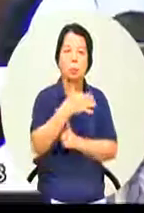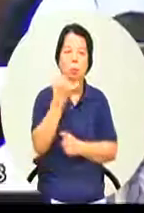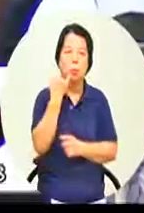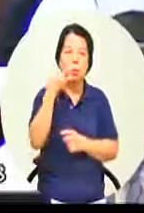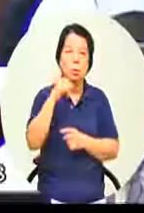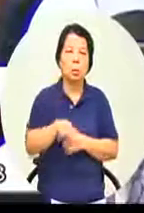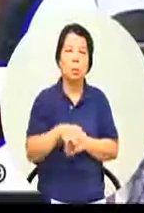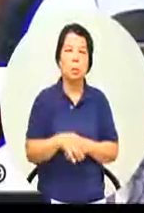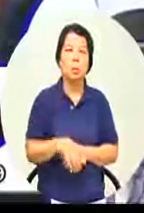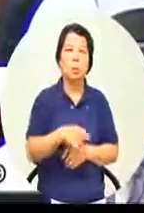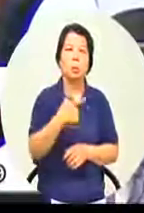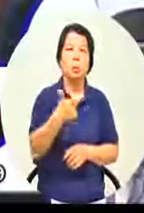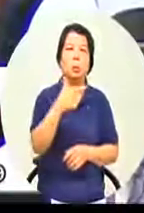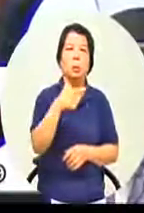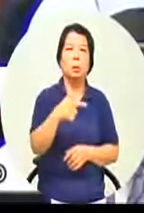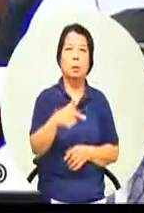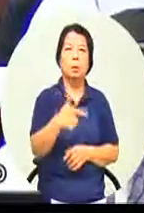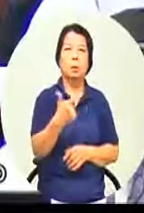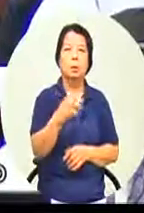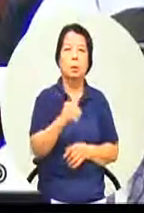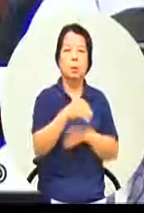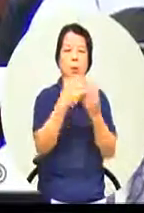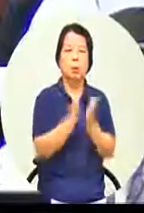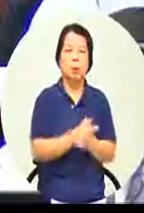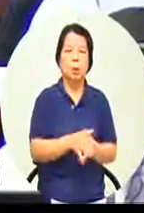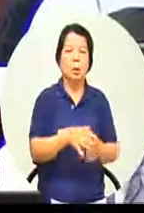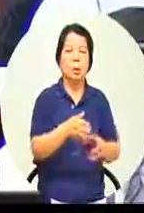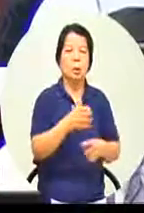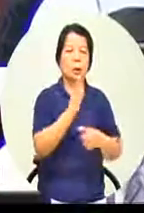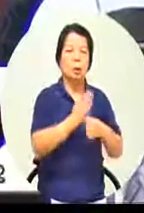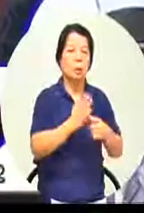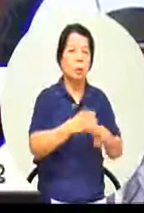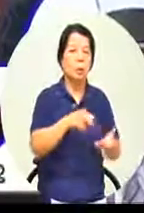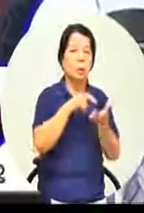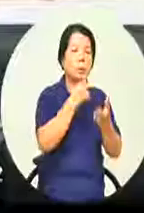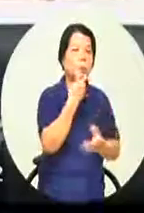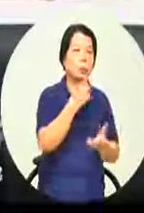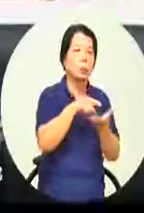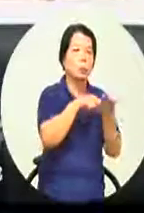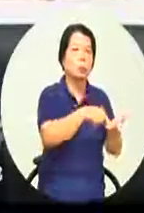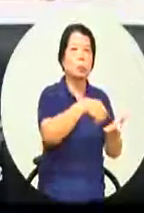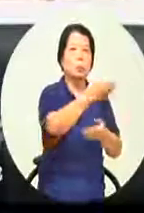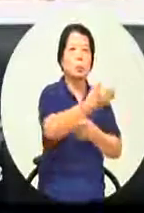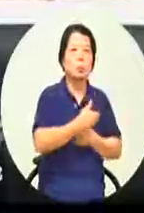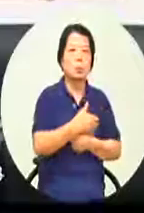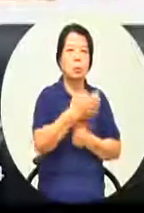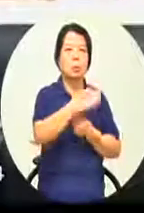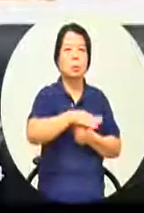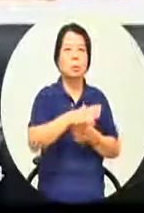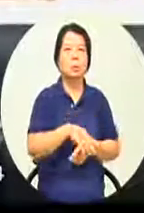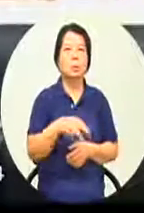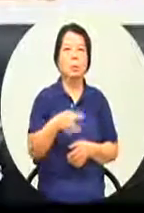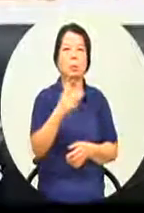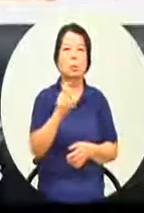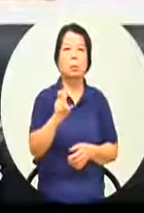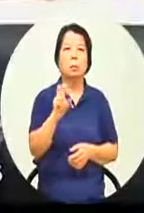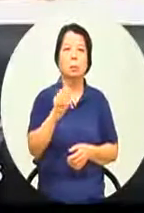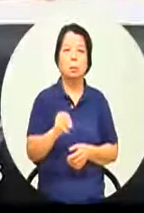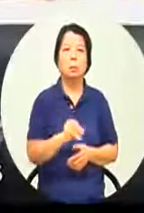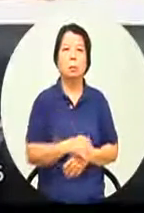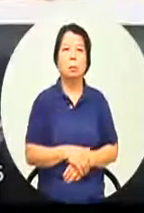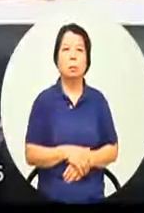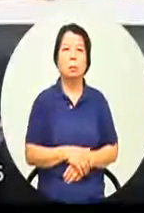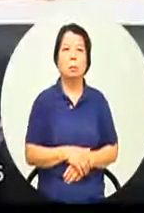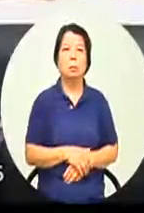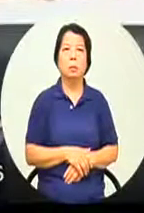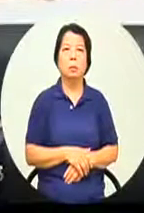节是600，那有一部分我们是跟中央争取经费， 中央编了320万，对不